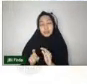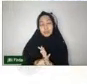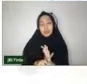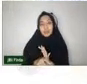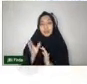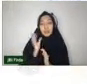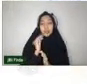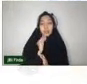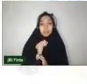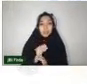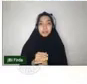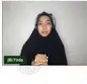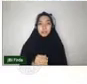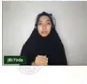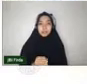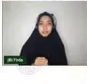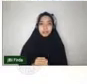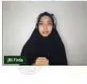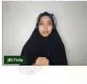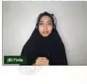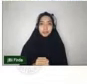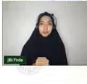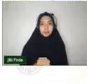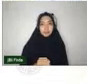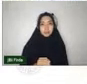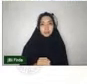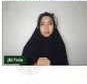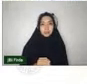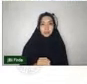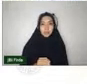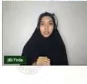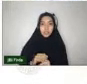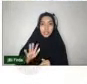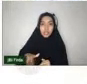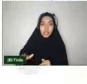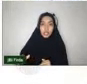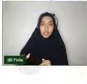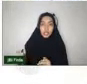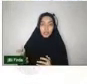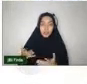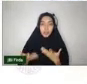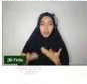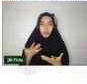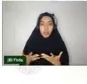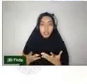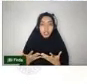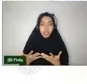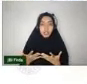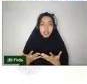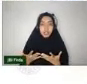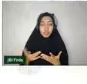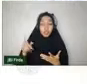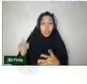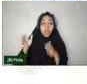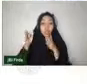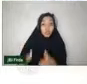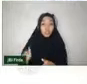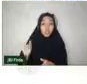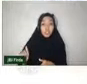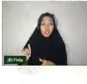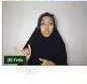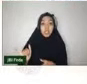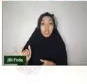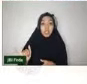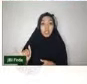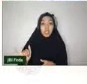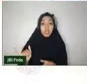pengalaman terjadi. Ada anak yang mungkin tidak berkebutuhan khusus, dia itu lambat